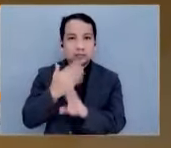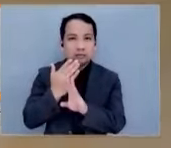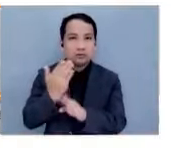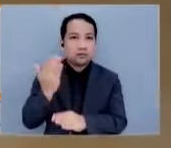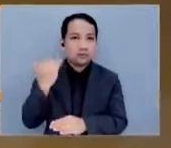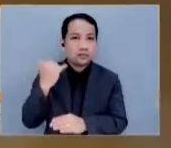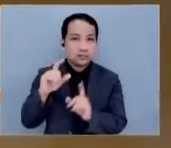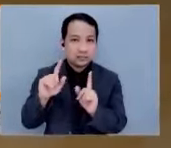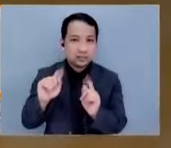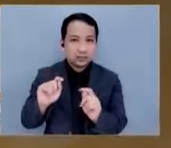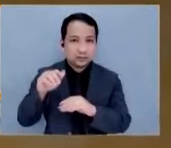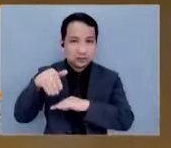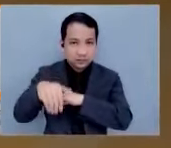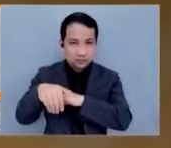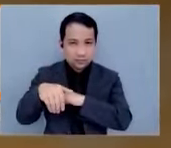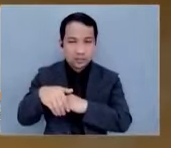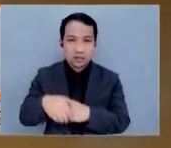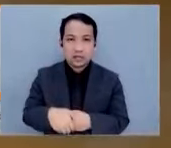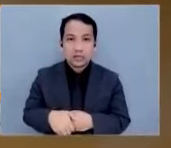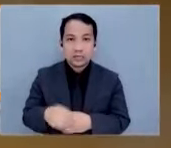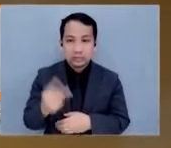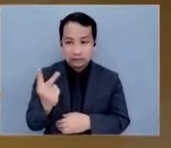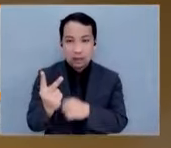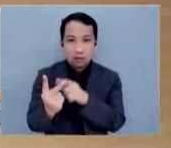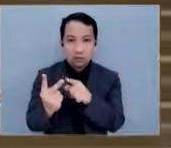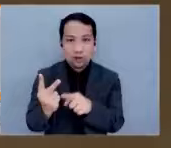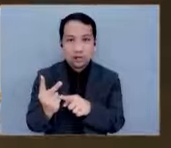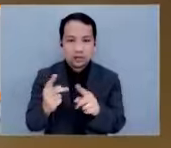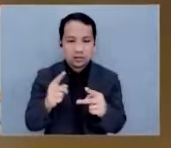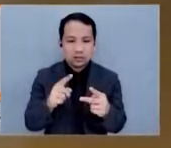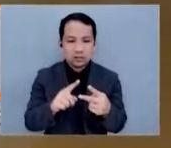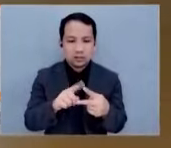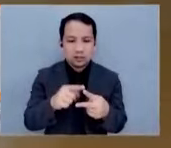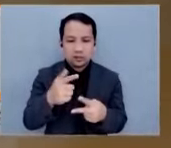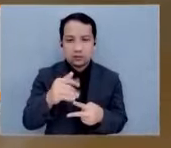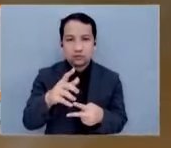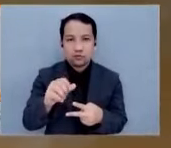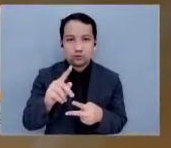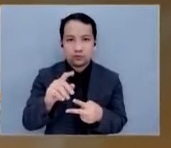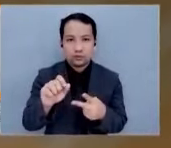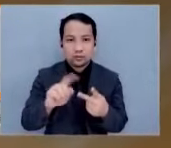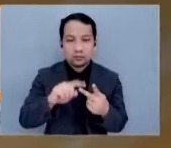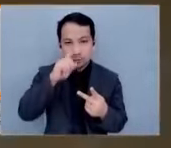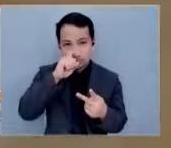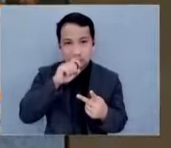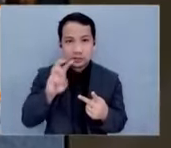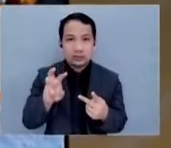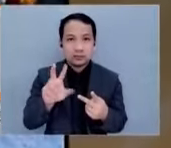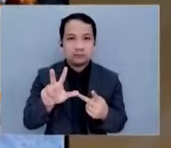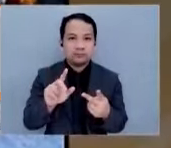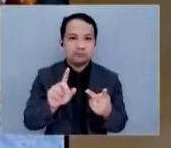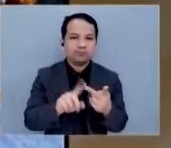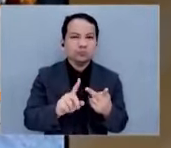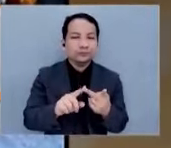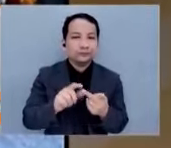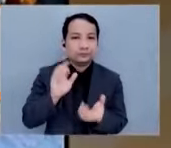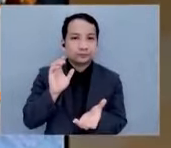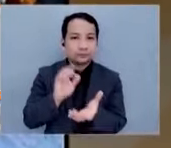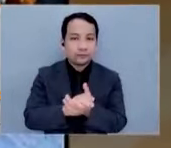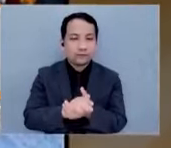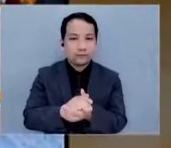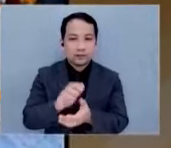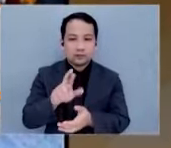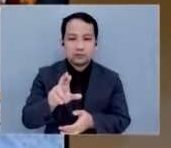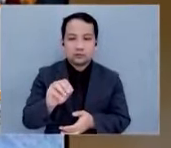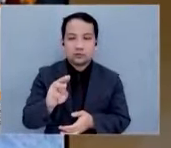gabi. Kinilala ang dalawang biktima na si Gaudiosa Riutotar, 73 anyos, at ang kinakasama niyang si Romeo